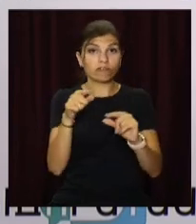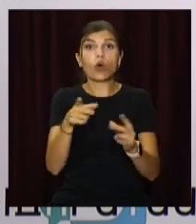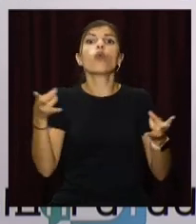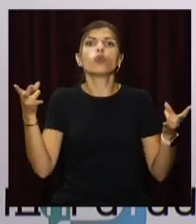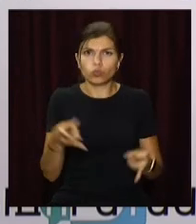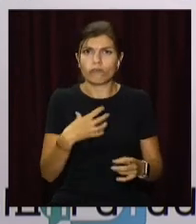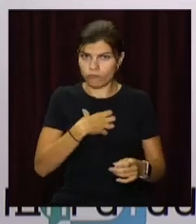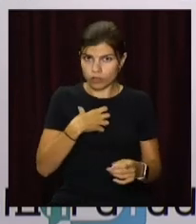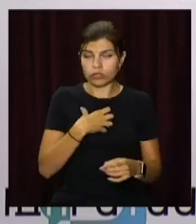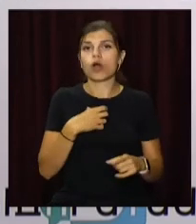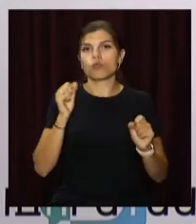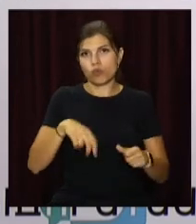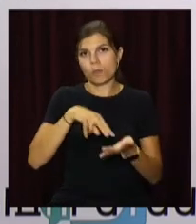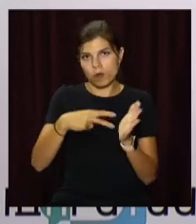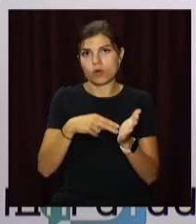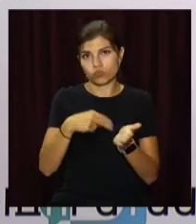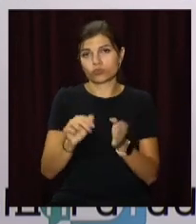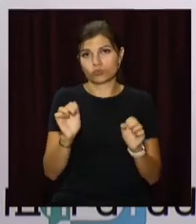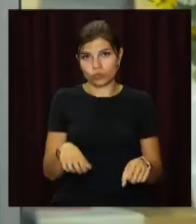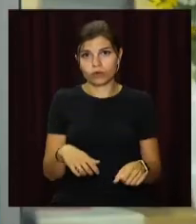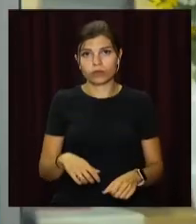необходимы, соответственно, можно планировать покупку.